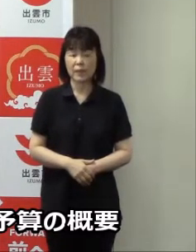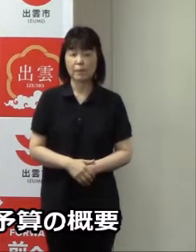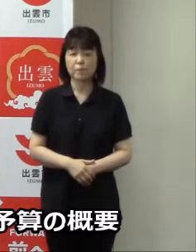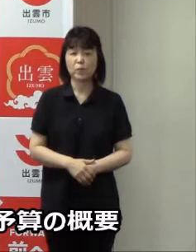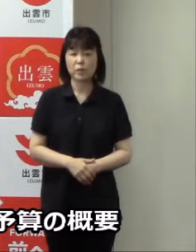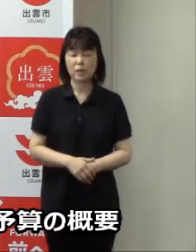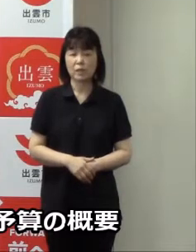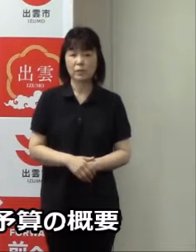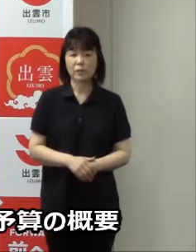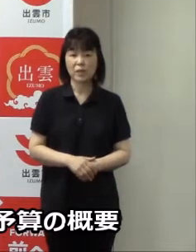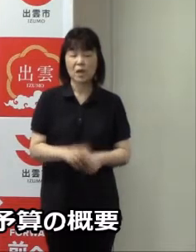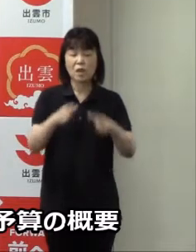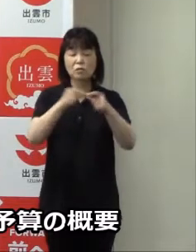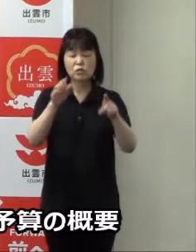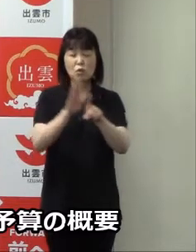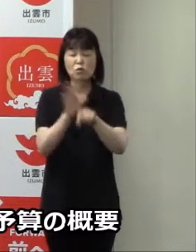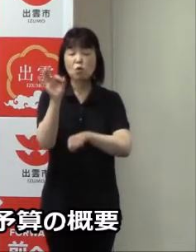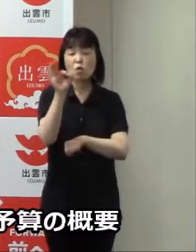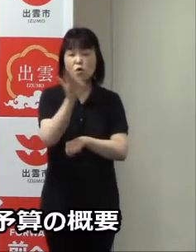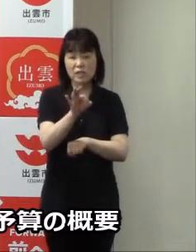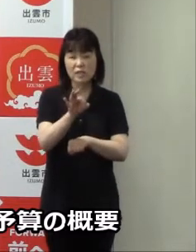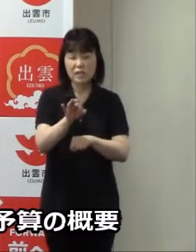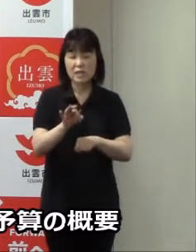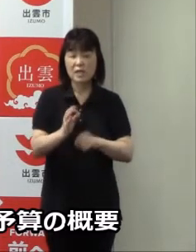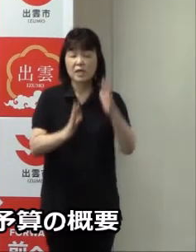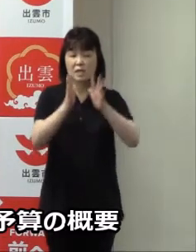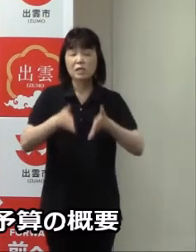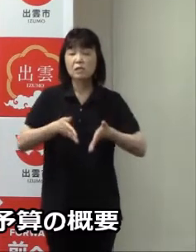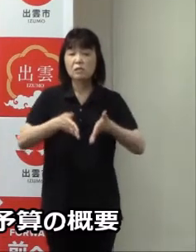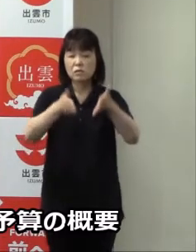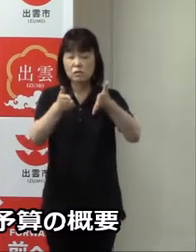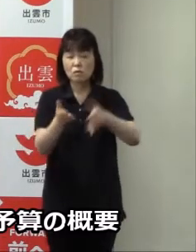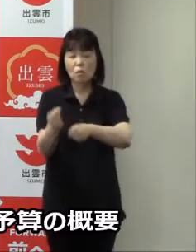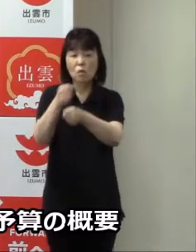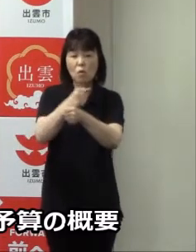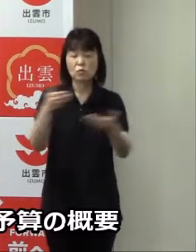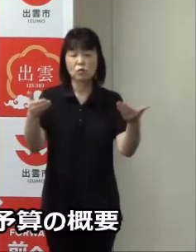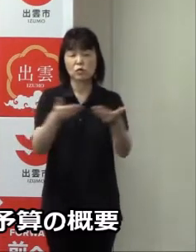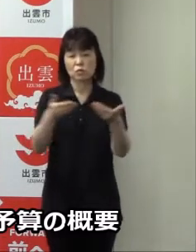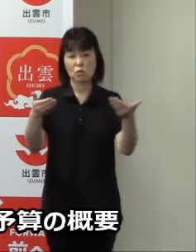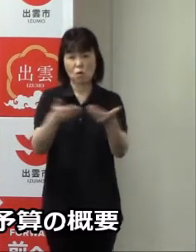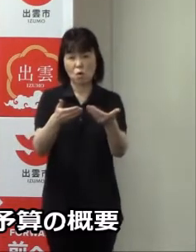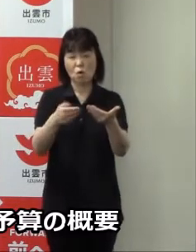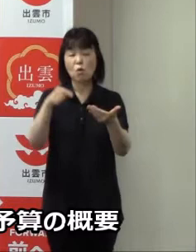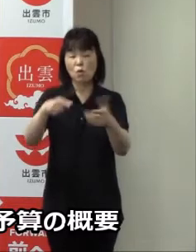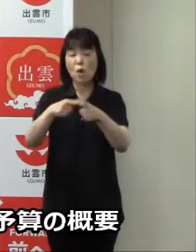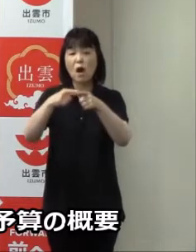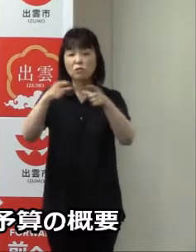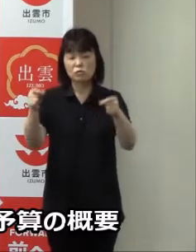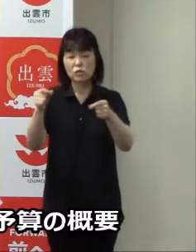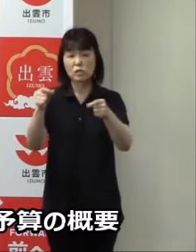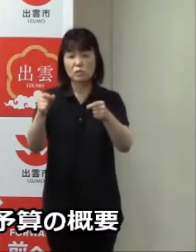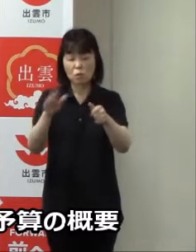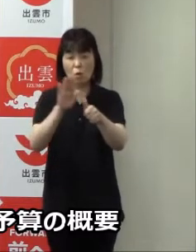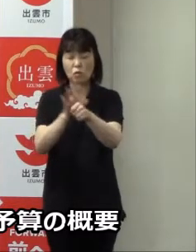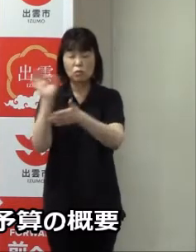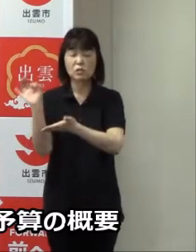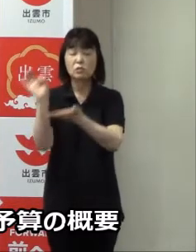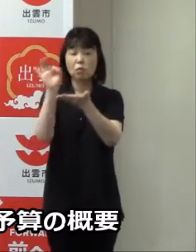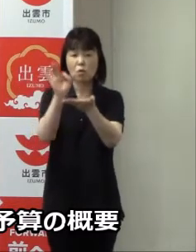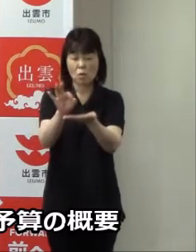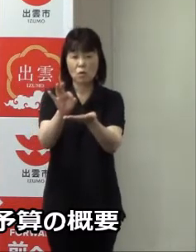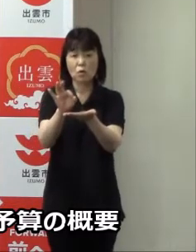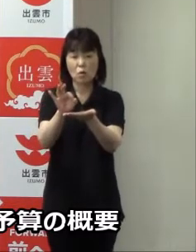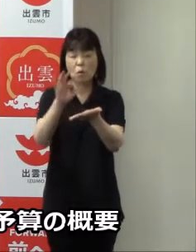生補助金災害復旧費のこれは林道部分、これは新規でありまして、これは国の補助事業による林道の復旧費でありま